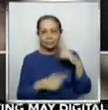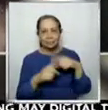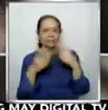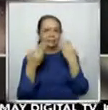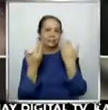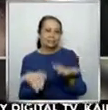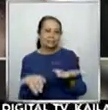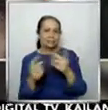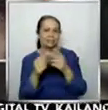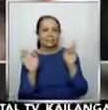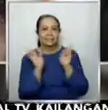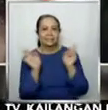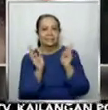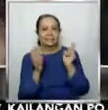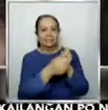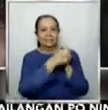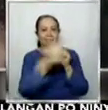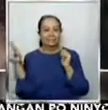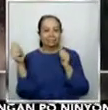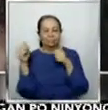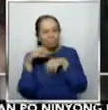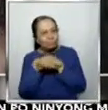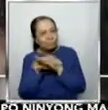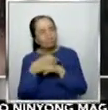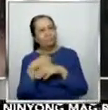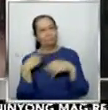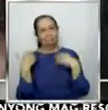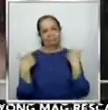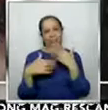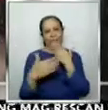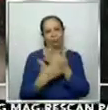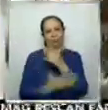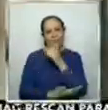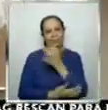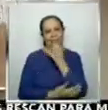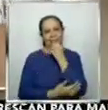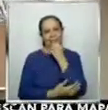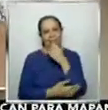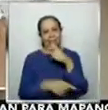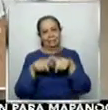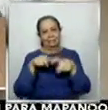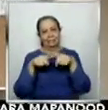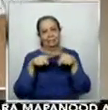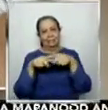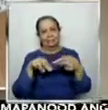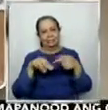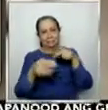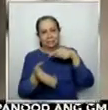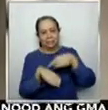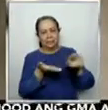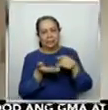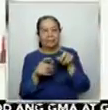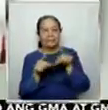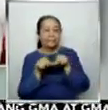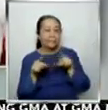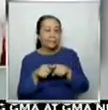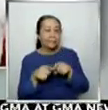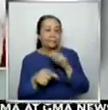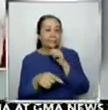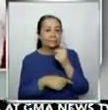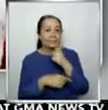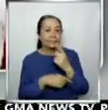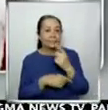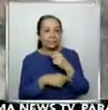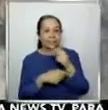sa refrigerator na tumambay. Good luck na lang sa electric bill. Siyempre, hindi lang human